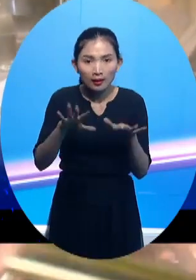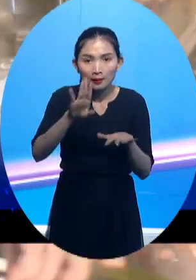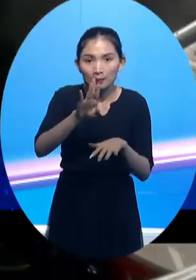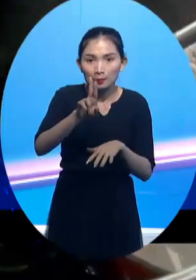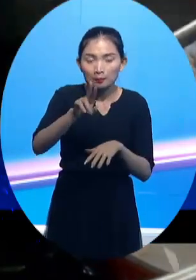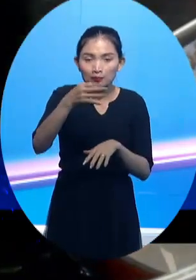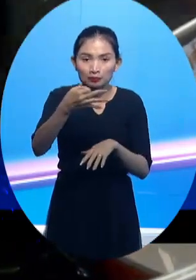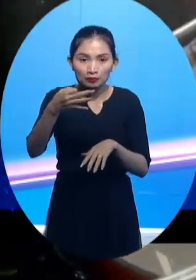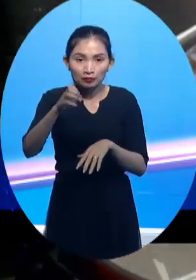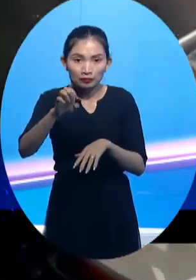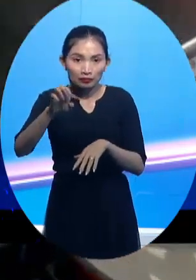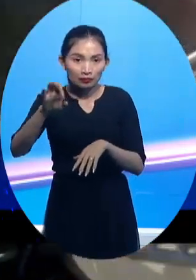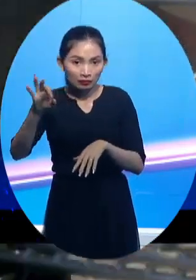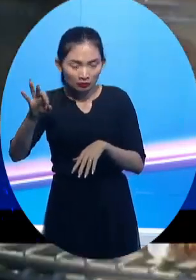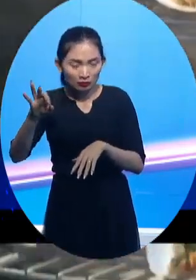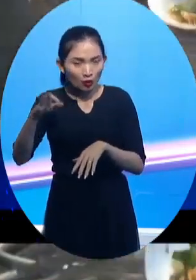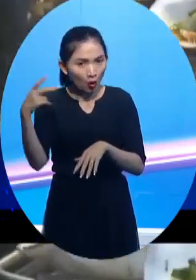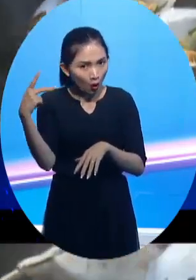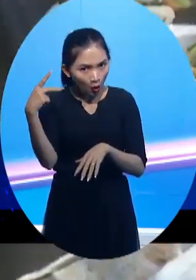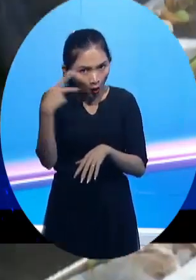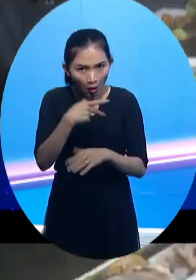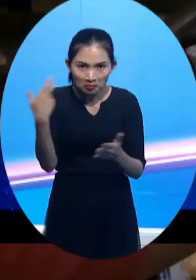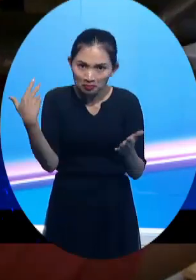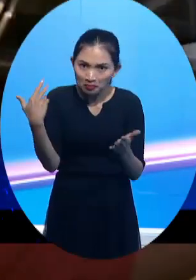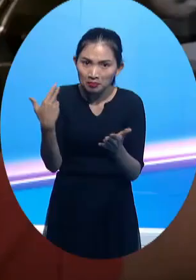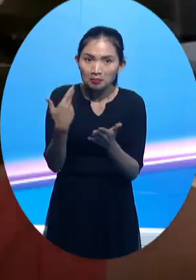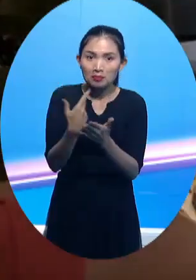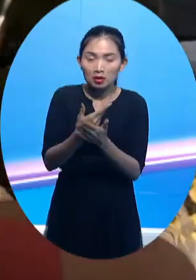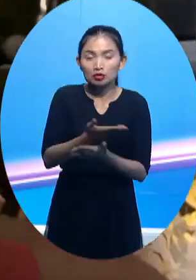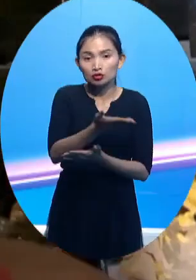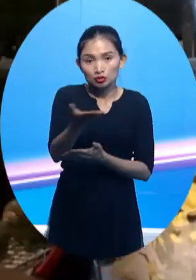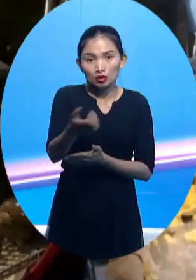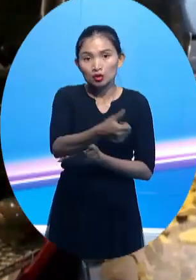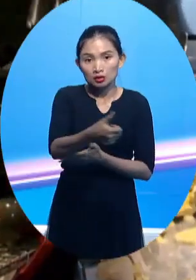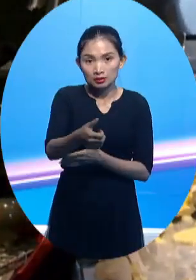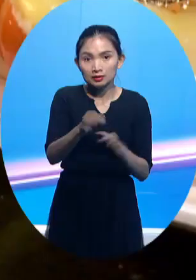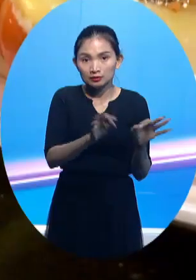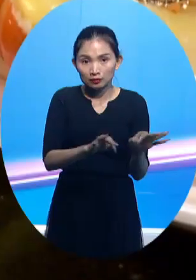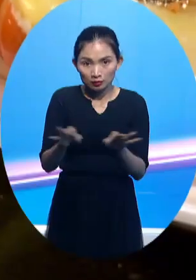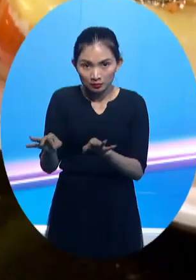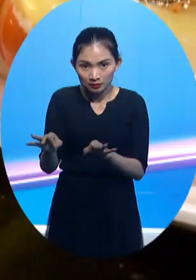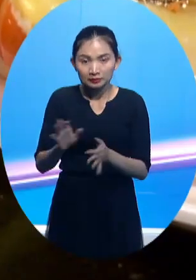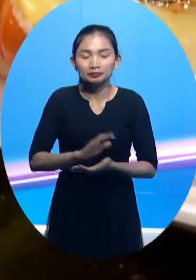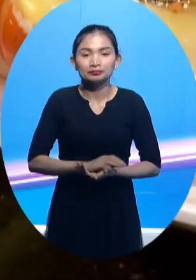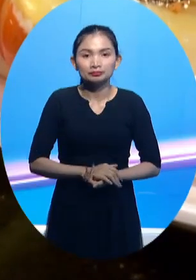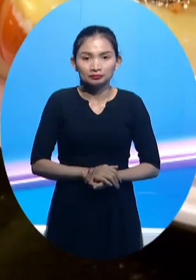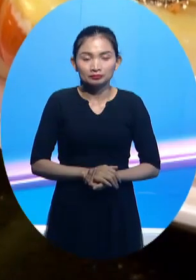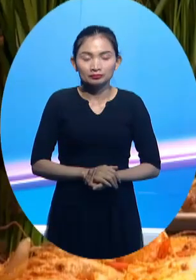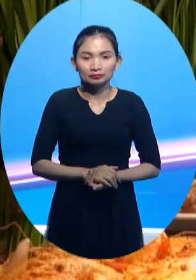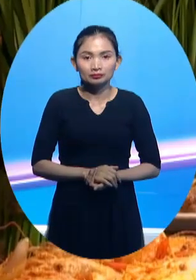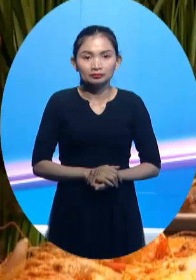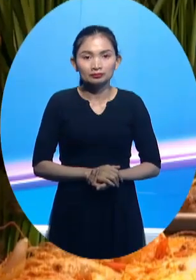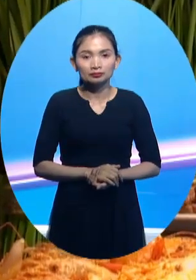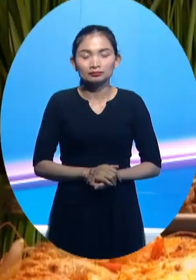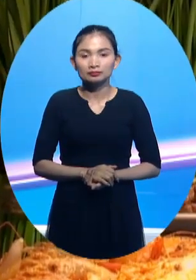cấp để phục vụ nhu cầu ngày càng đa dạng mang tới một trải nghiệm Trọn Vẹn và ph Phú hơ dành cho các thực khách tại thành phố Hồ Chí Minh và các khu vực